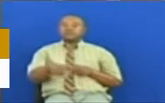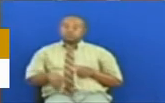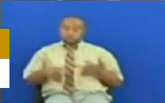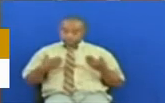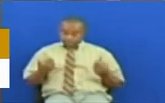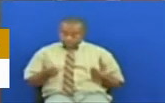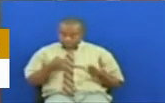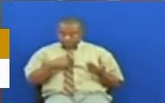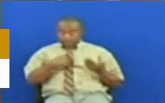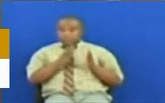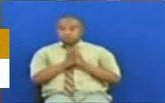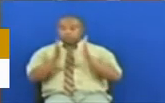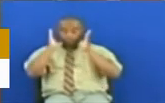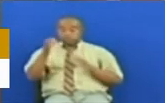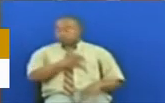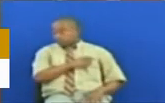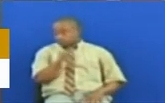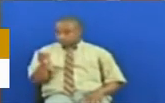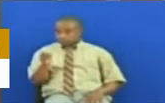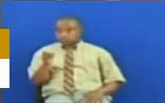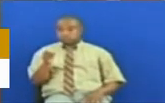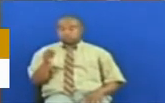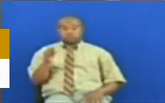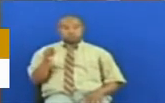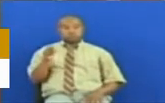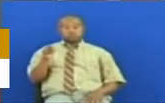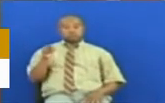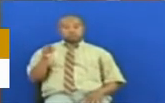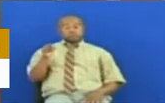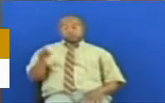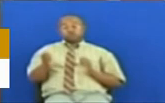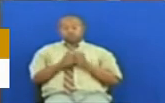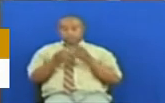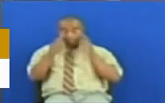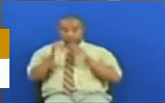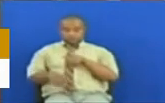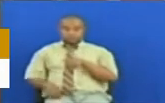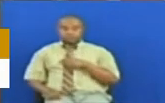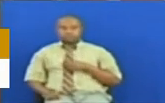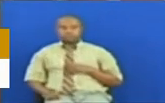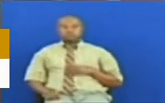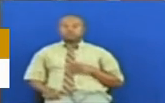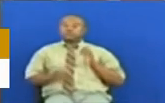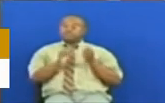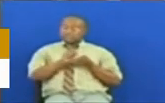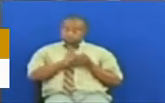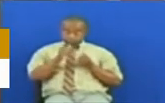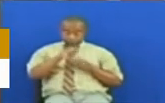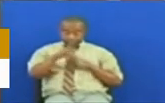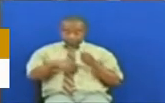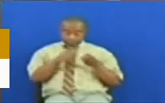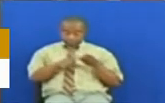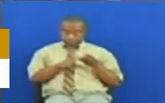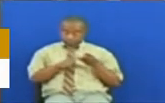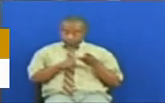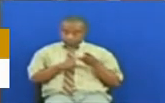nimuombe mheshimiwa waziri na hilo nalo pia akaliangalie. Lakini jambo jingine ambalo